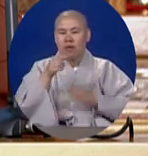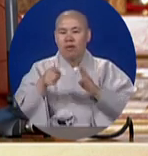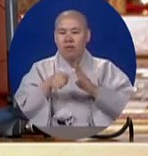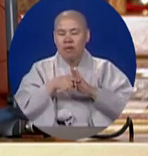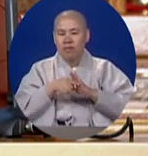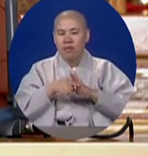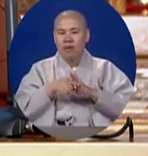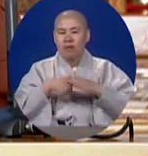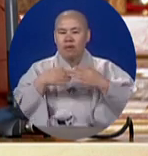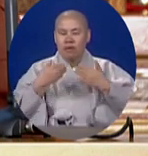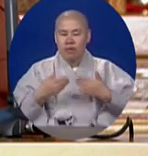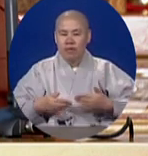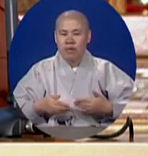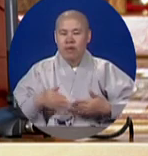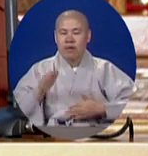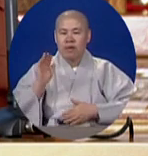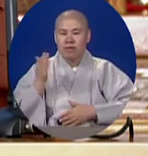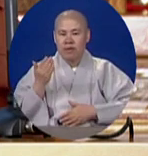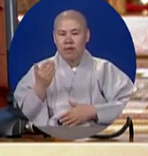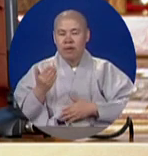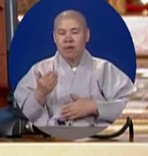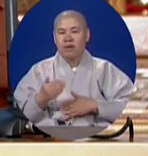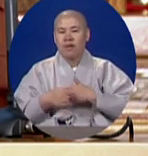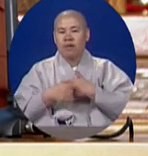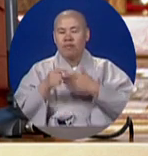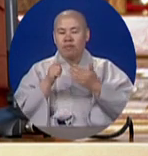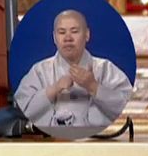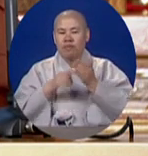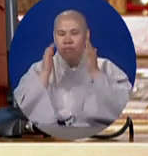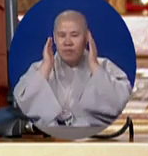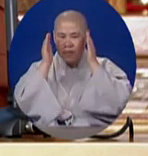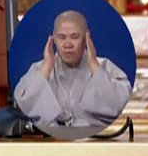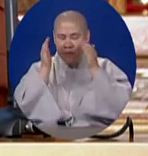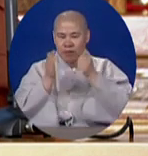마음 공부입니다. 그래서 늘